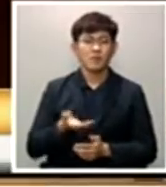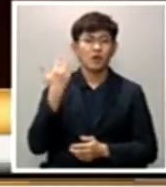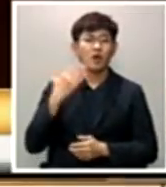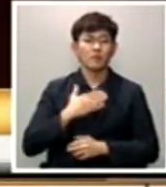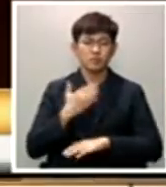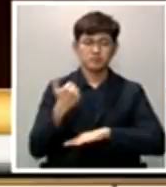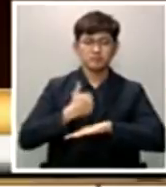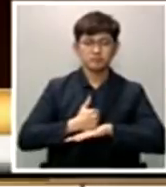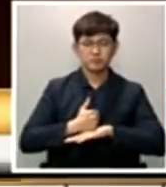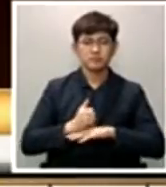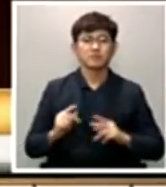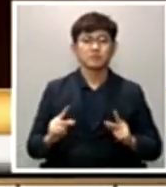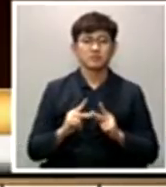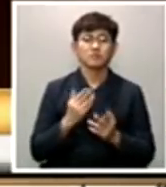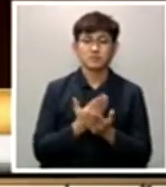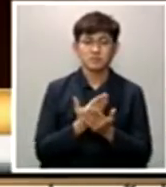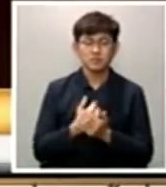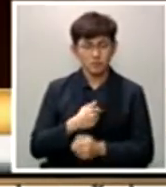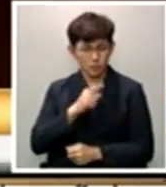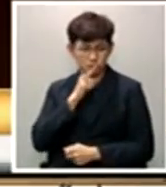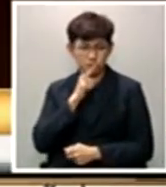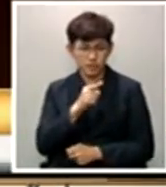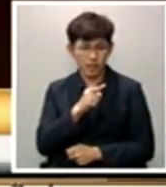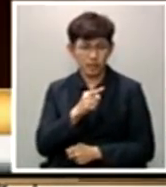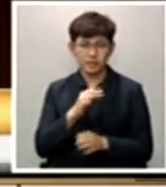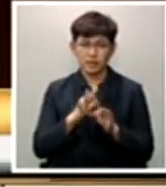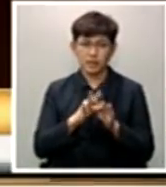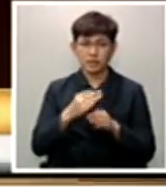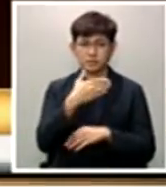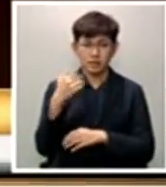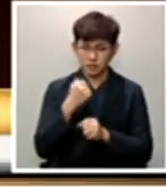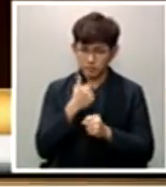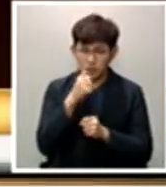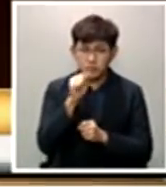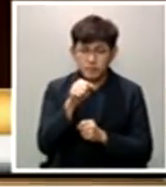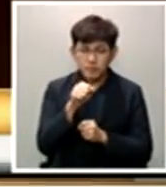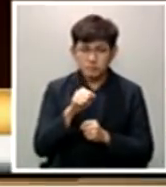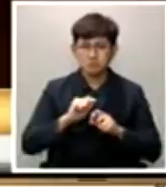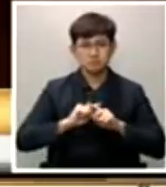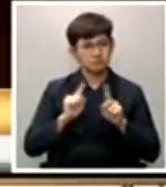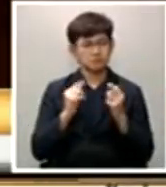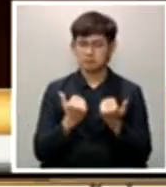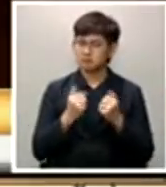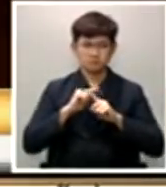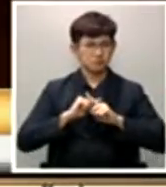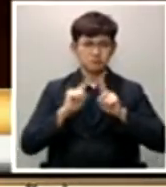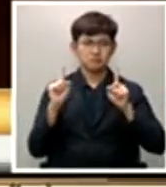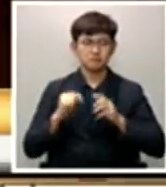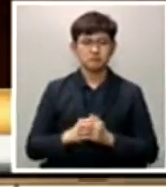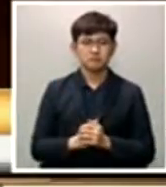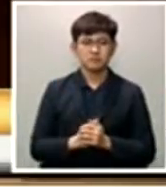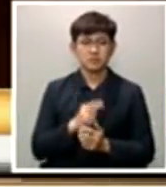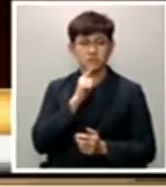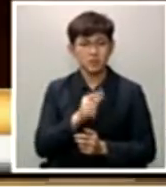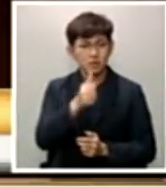ครั้งเนี่ยผมสามารถสั่งแบงก์ชาติได้ใช่ไหมกฎหมายให้อำนาจใช่ไหมเดี๋ยวนี้มันคนละเรื่องนะครับเราสั่งไ